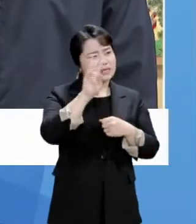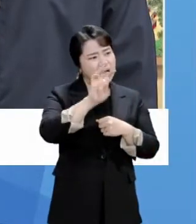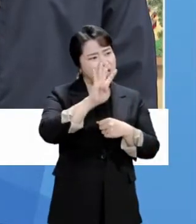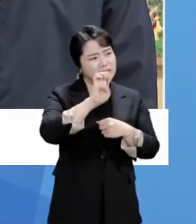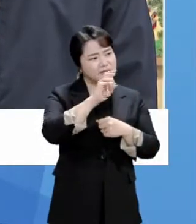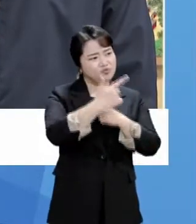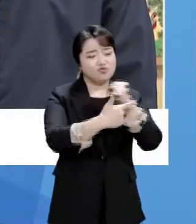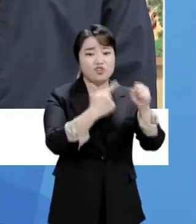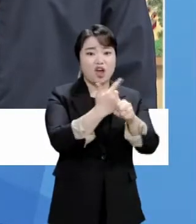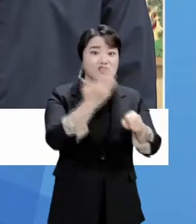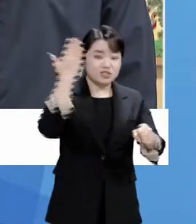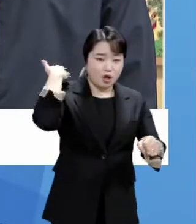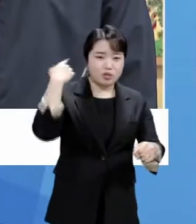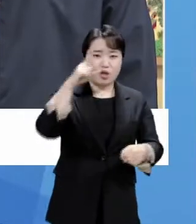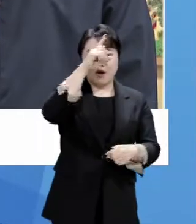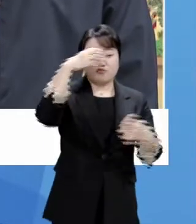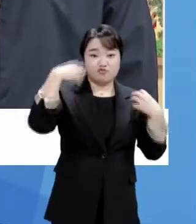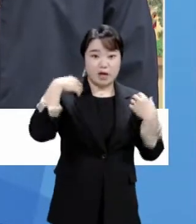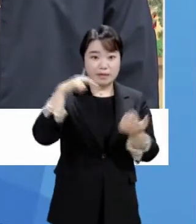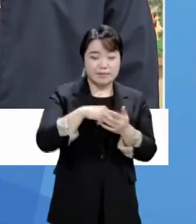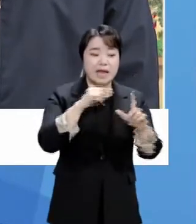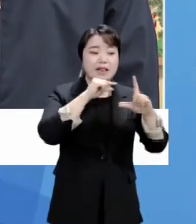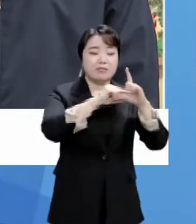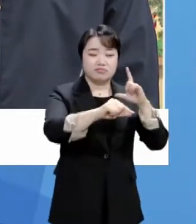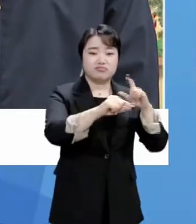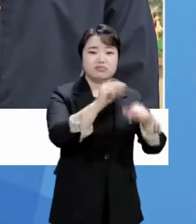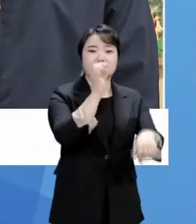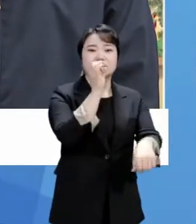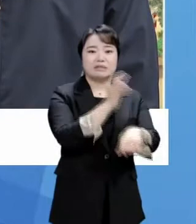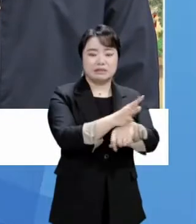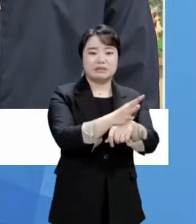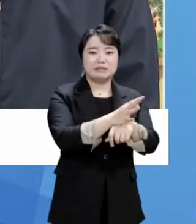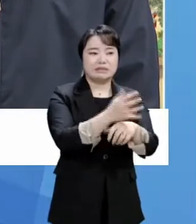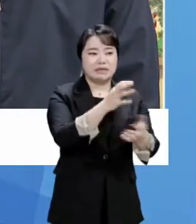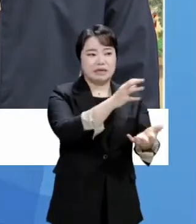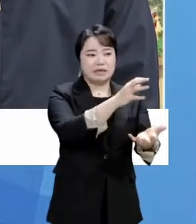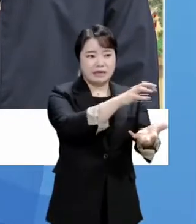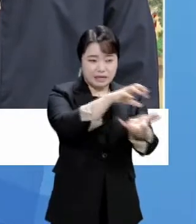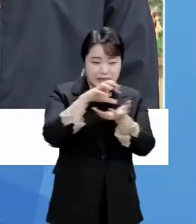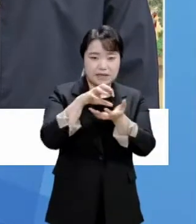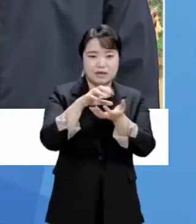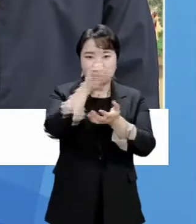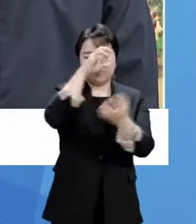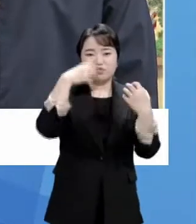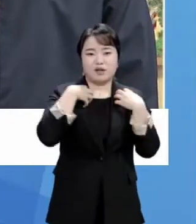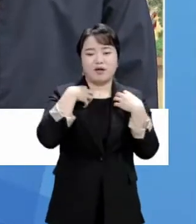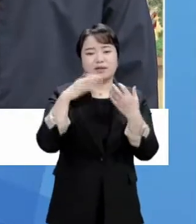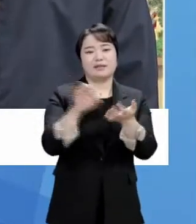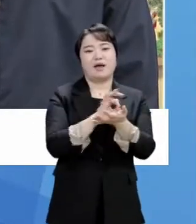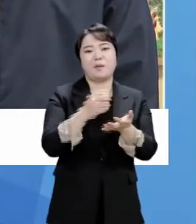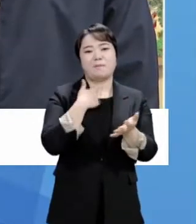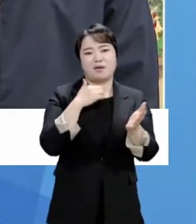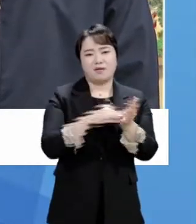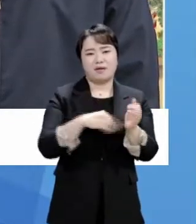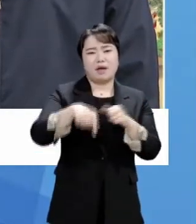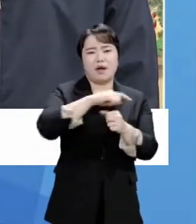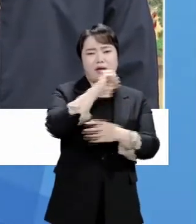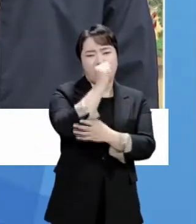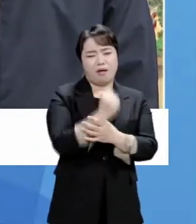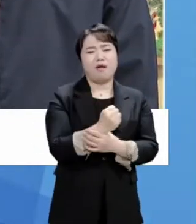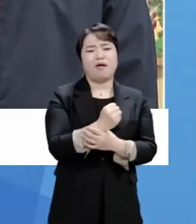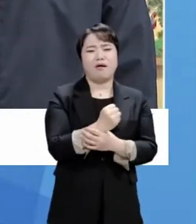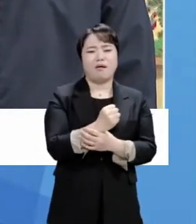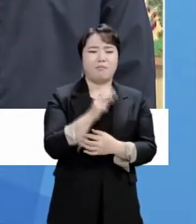46년 전에 우리 종로구청에서 일부 좀 늘려서 썼는데 그동안에 너무 열악한